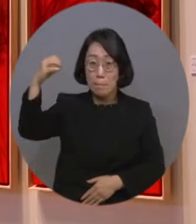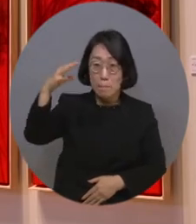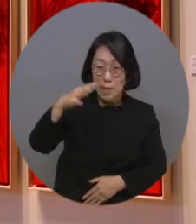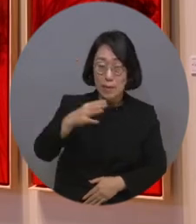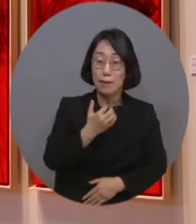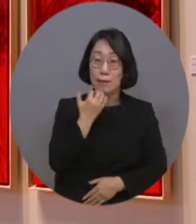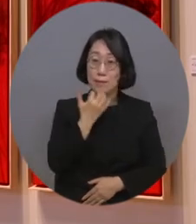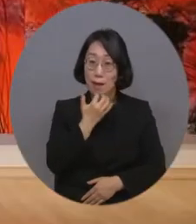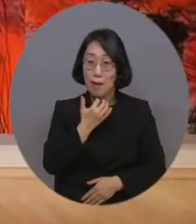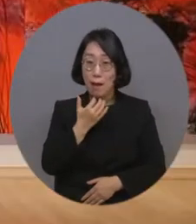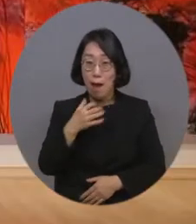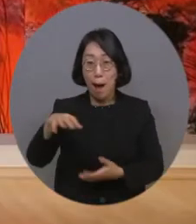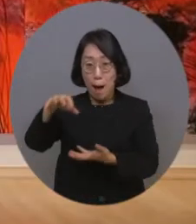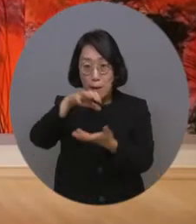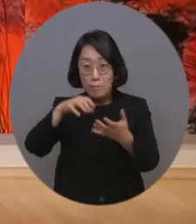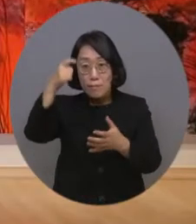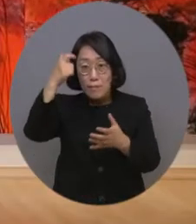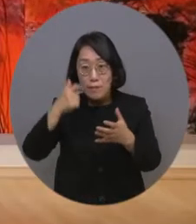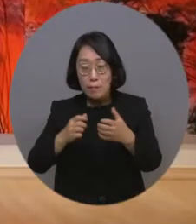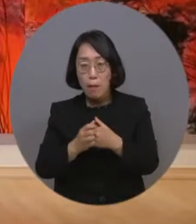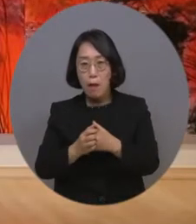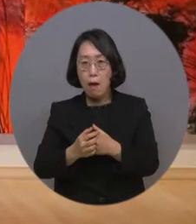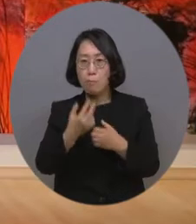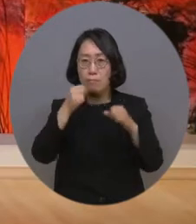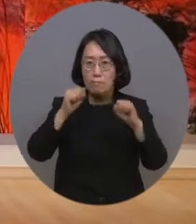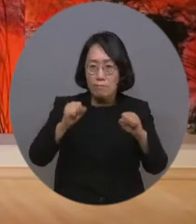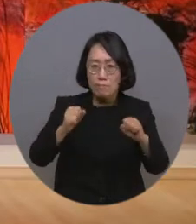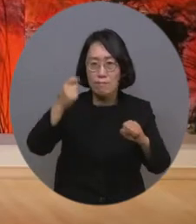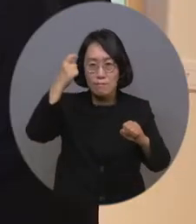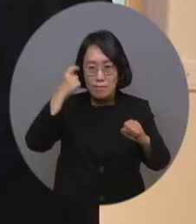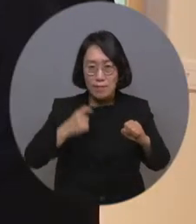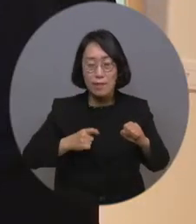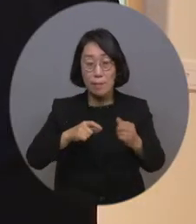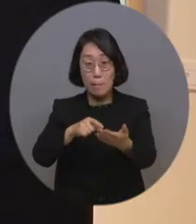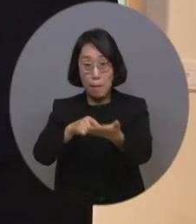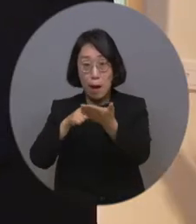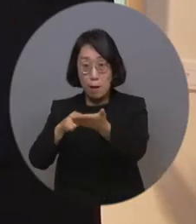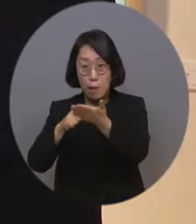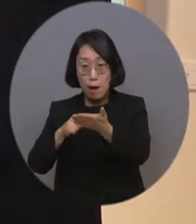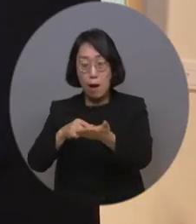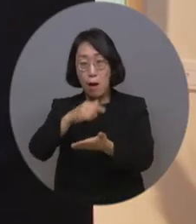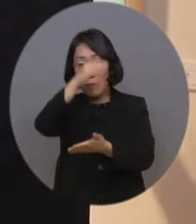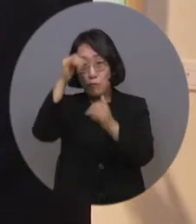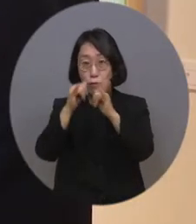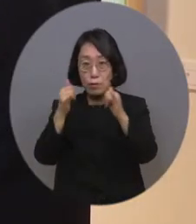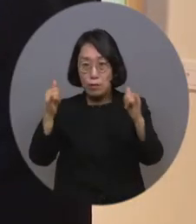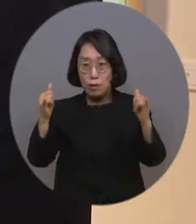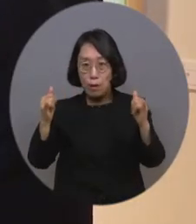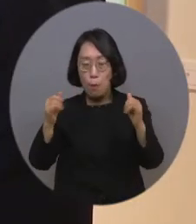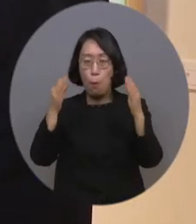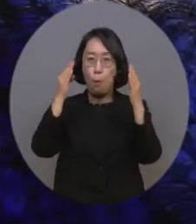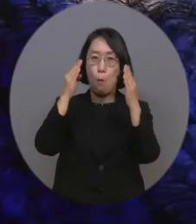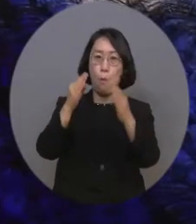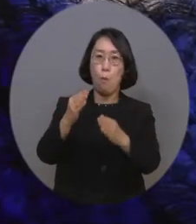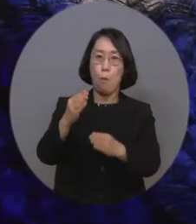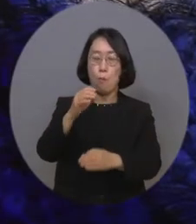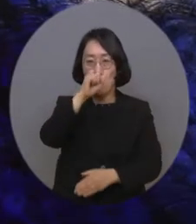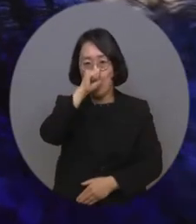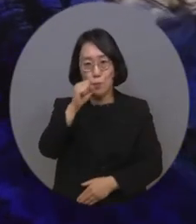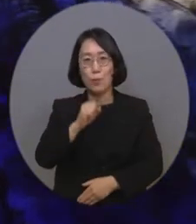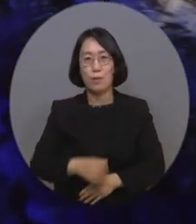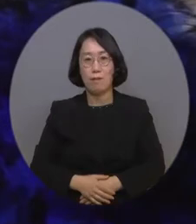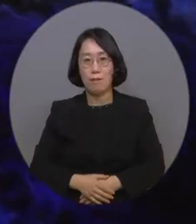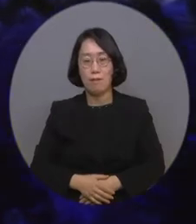색의 조화를 통해 강한 생명력을 표현해낸 작품들은 관람객들의 시선을 모으고 있습니다.